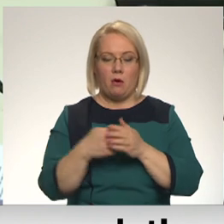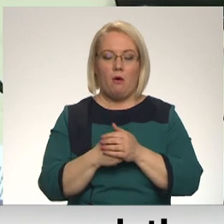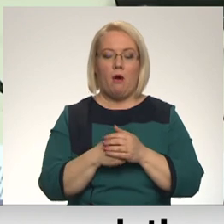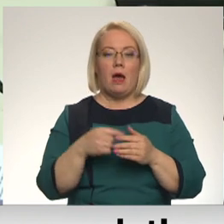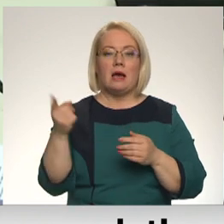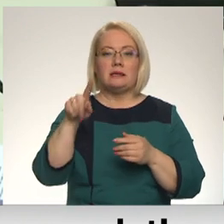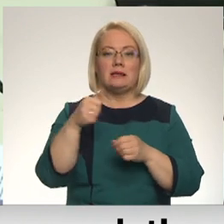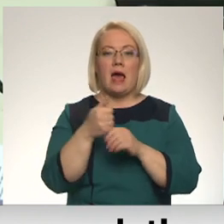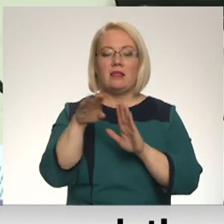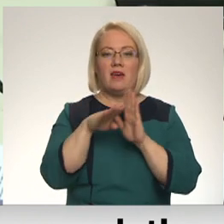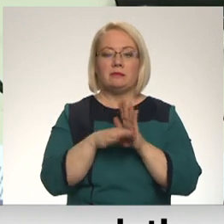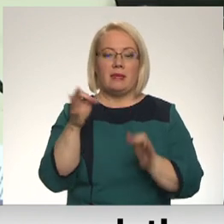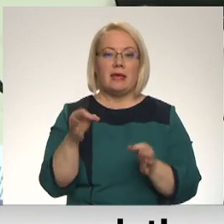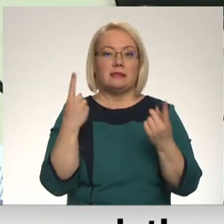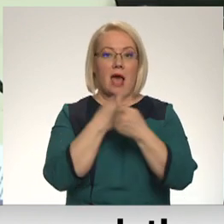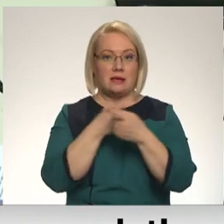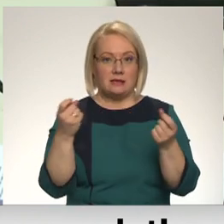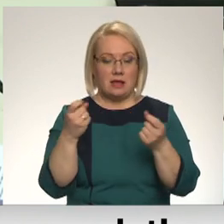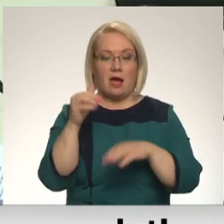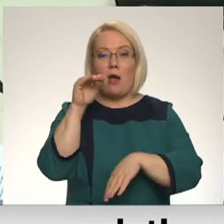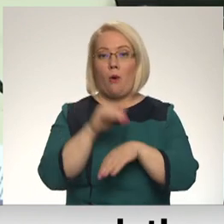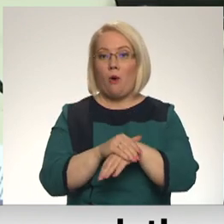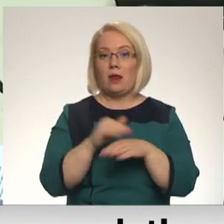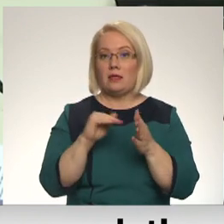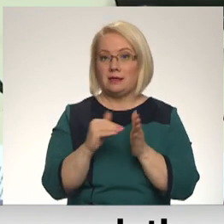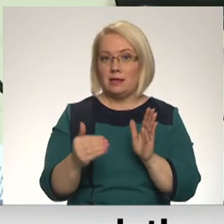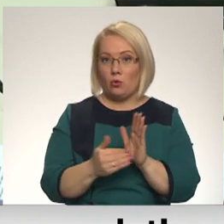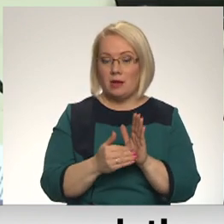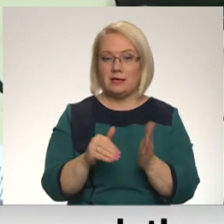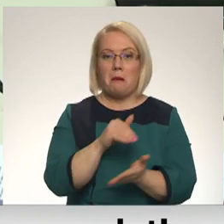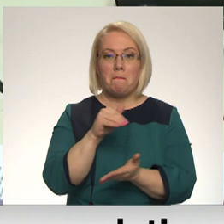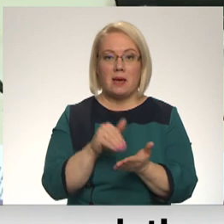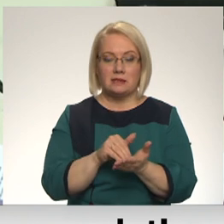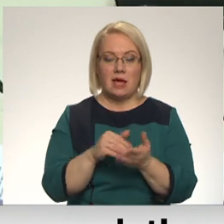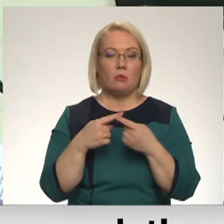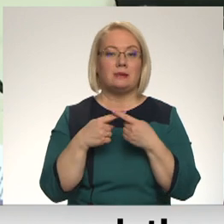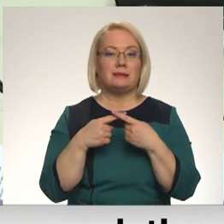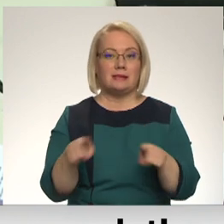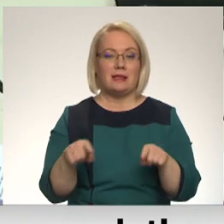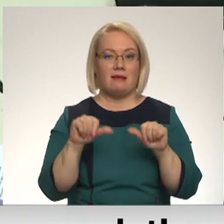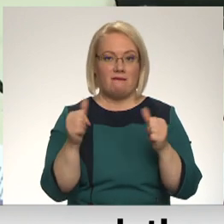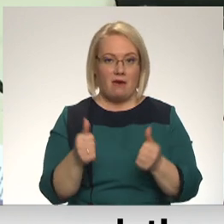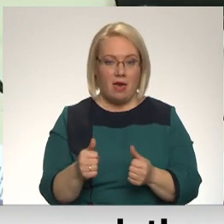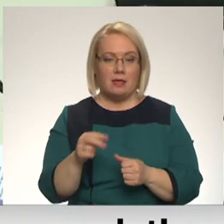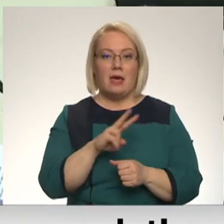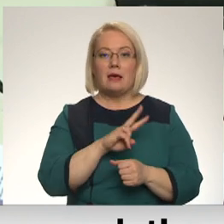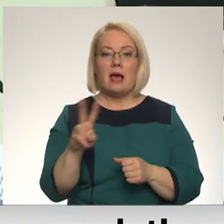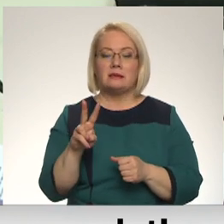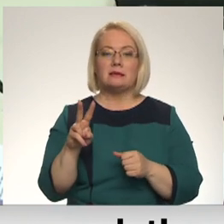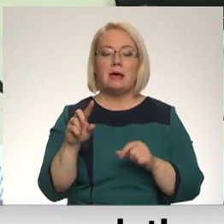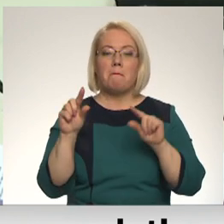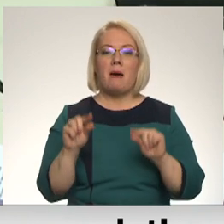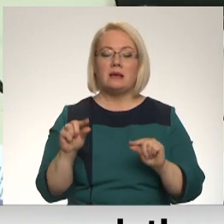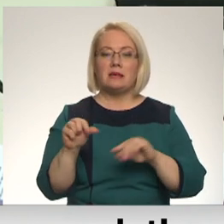Satversmes tiesa atzina, ka konkrētajā situācijā pastāv citi līdzekļi, kas mazāk